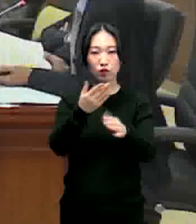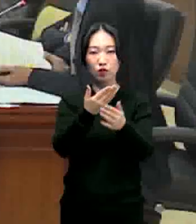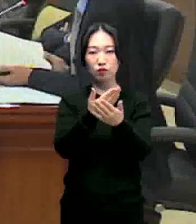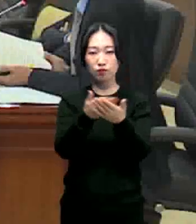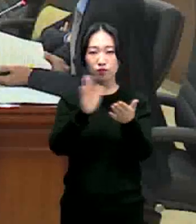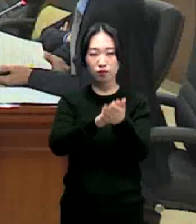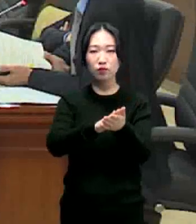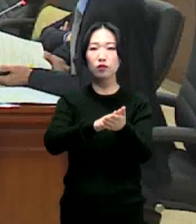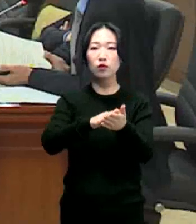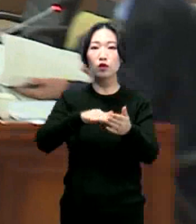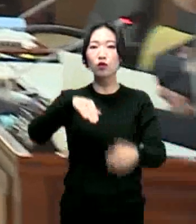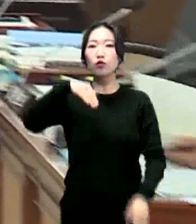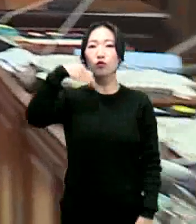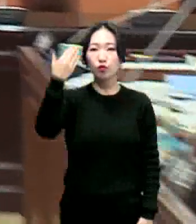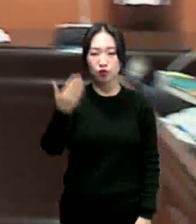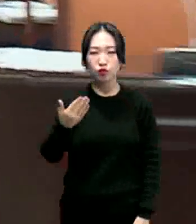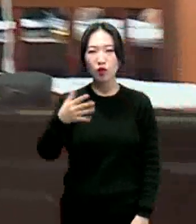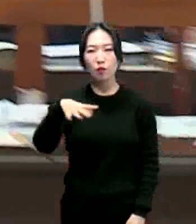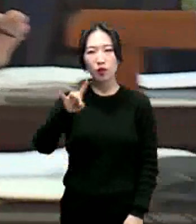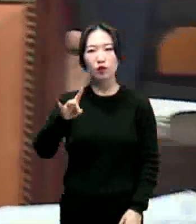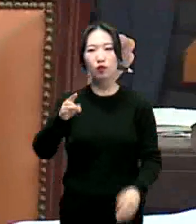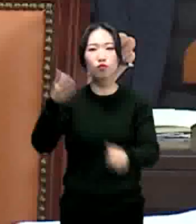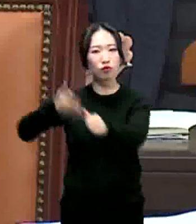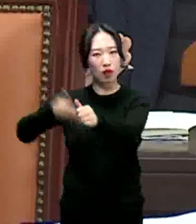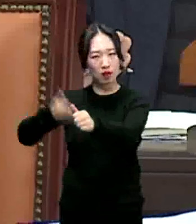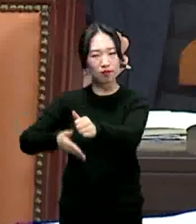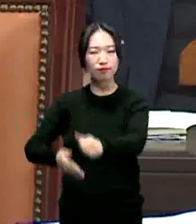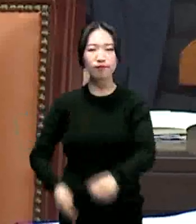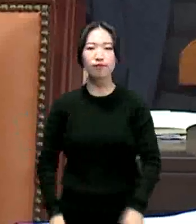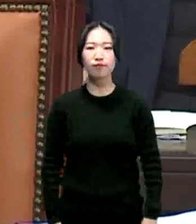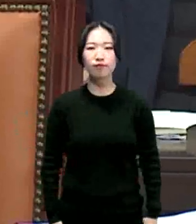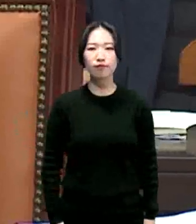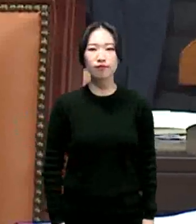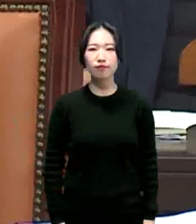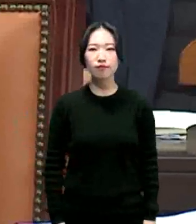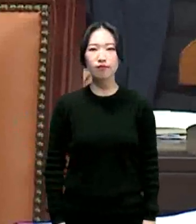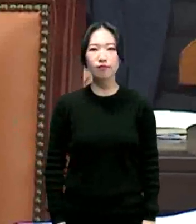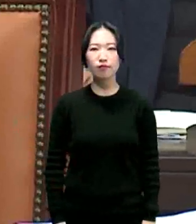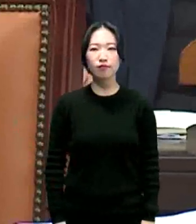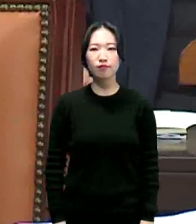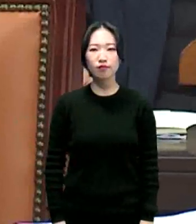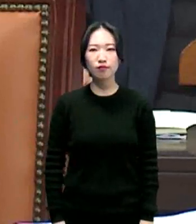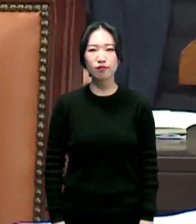문제라며 각별한 관심을 당부했습니다. NIB 뉴스 원태규입니다.